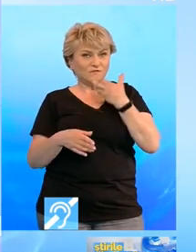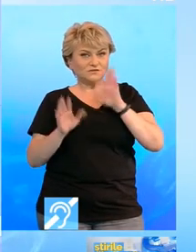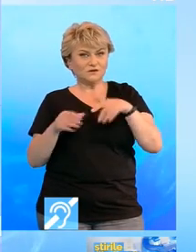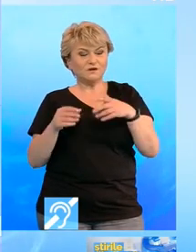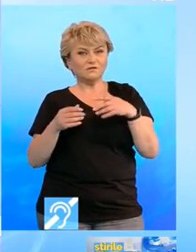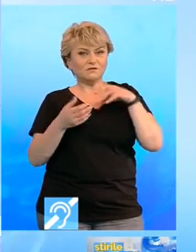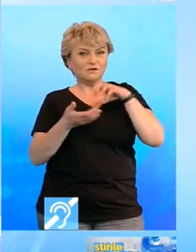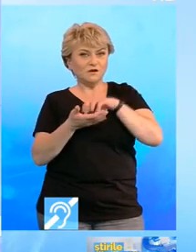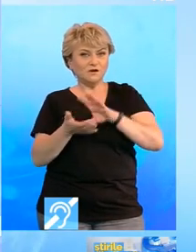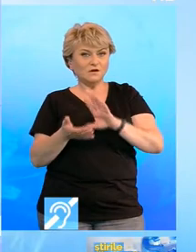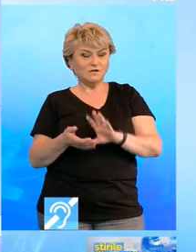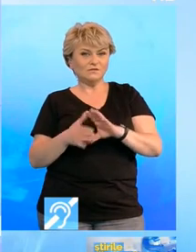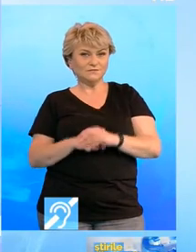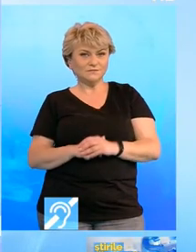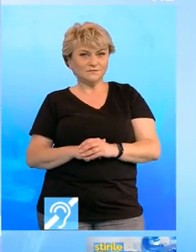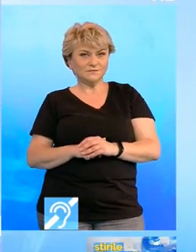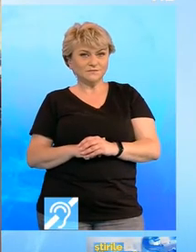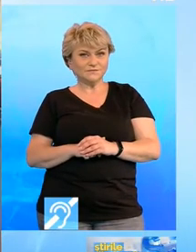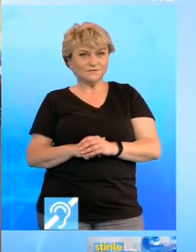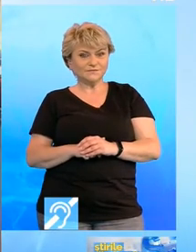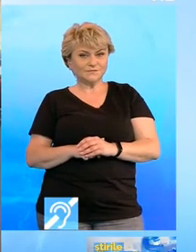loc în format hibrid.